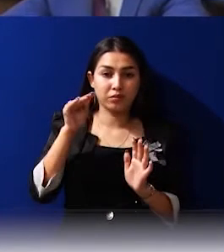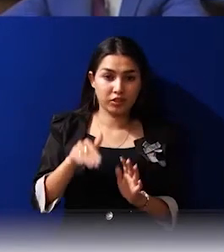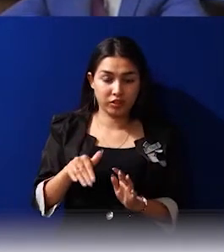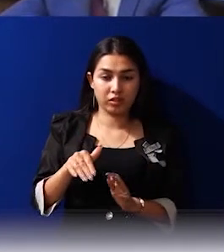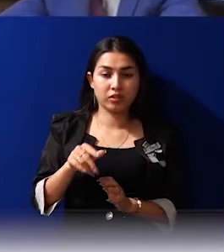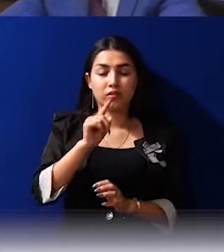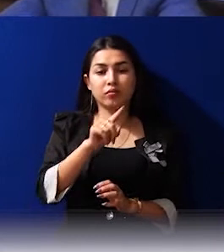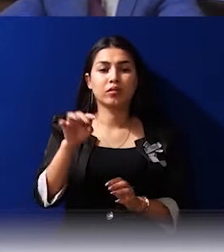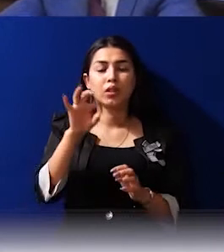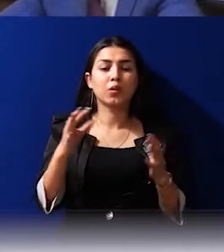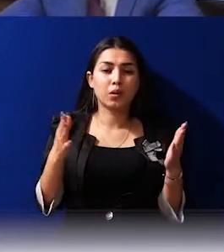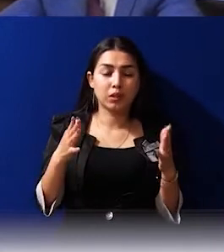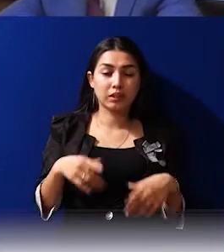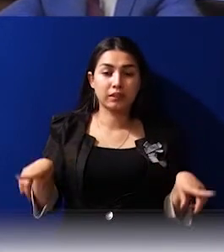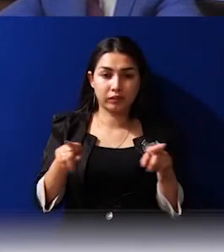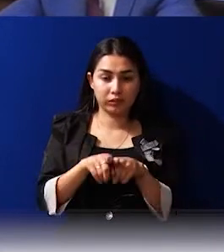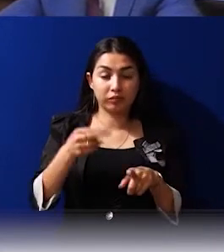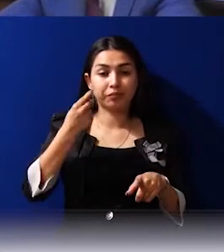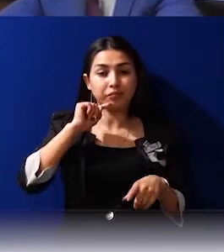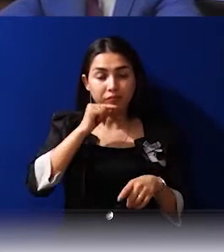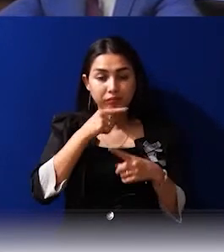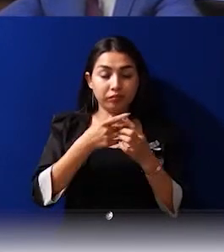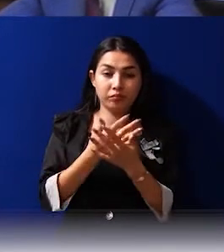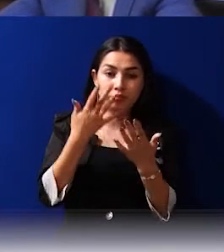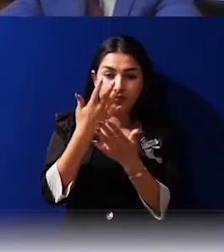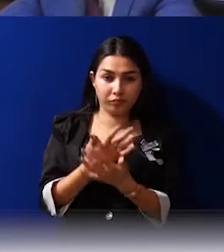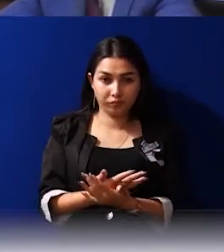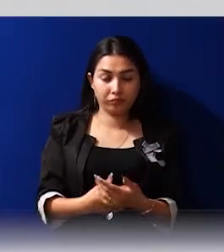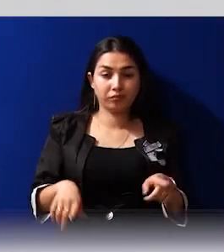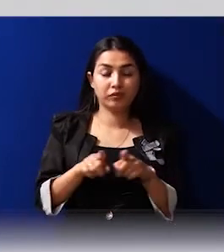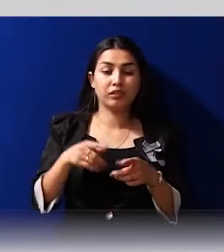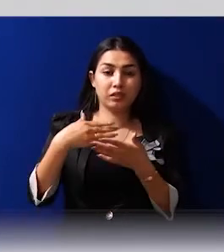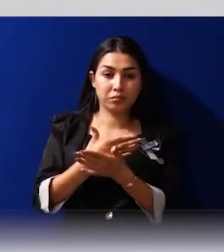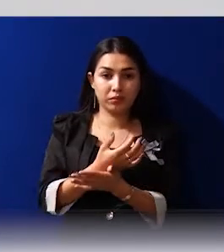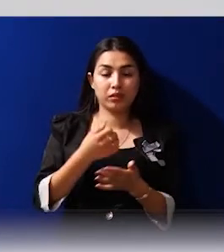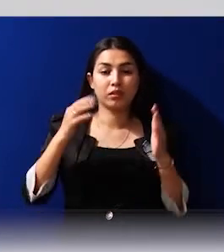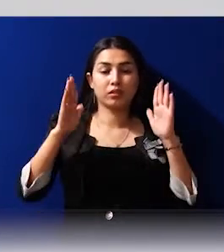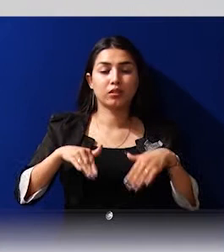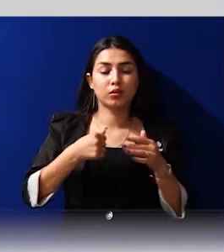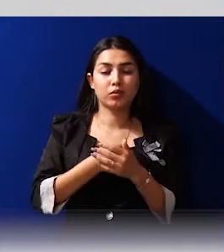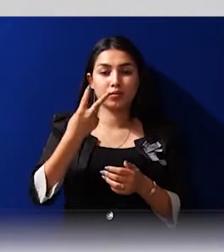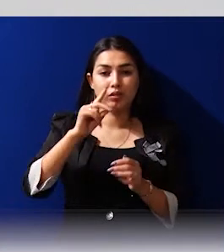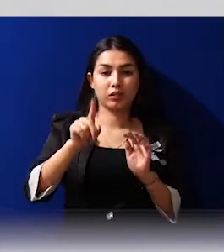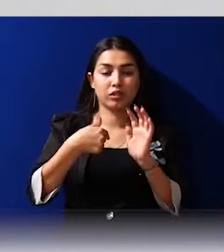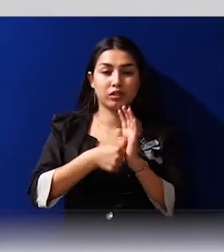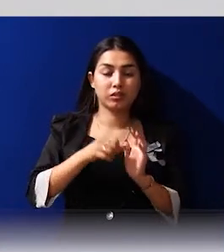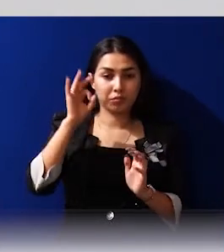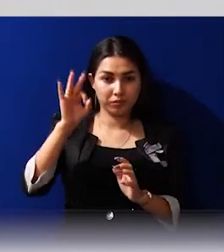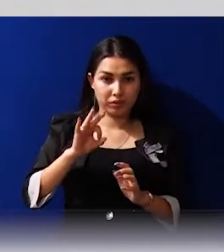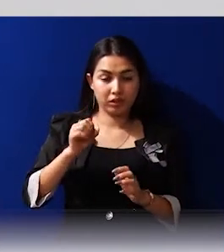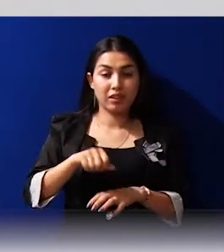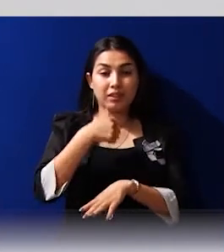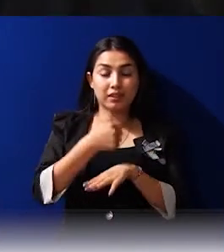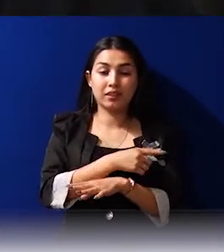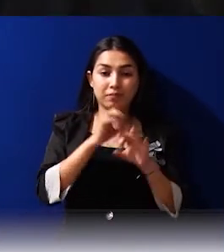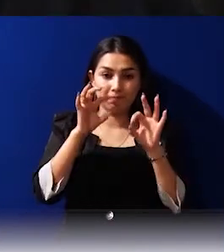которых функционируют. Таким образом, экономический показатель по данному направлению снизился до 2,6%. Глава региона